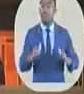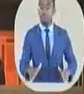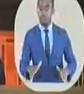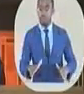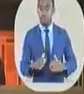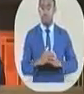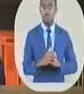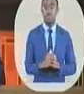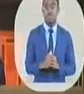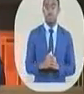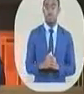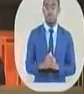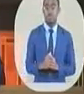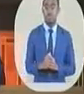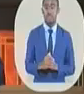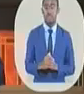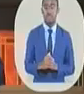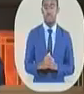défiscalisées.